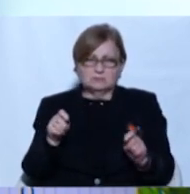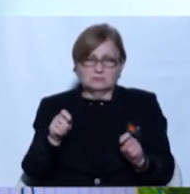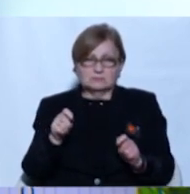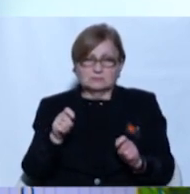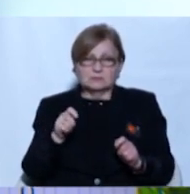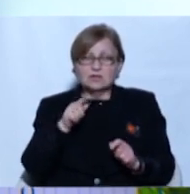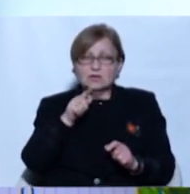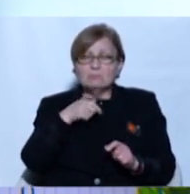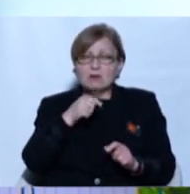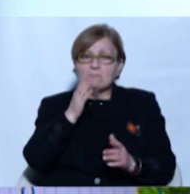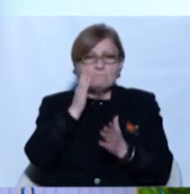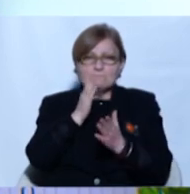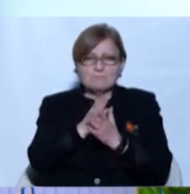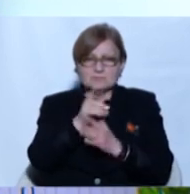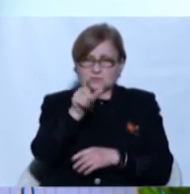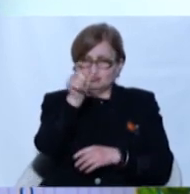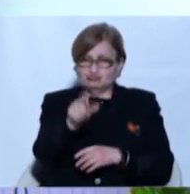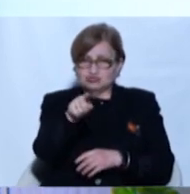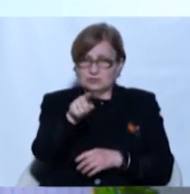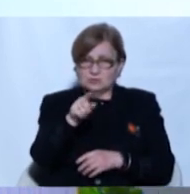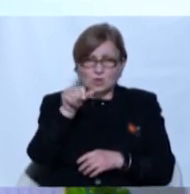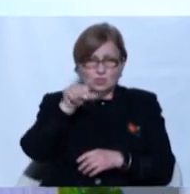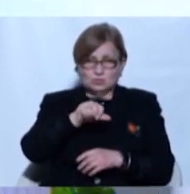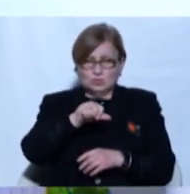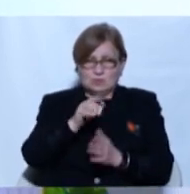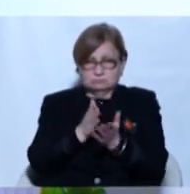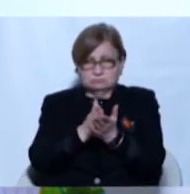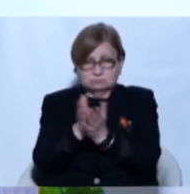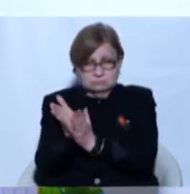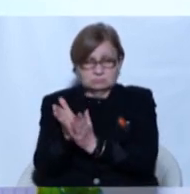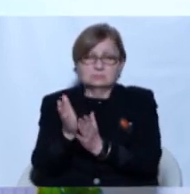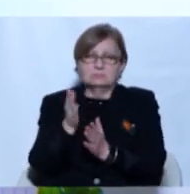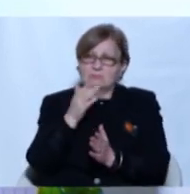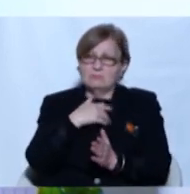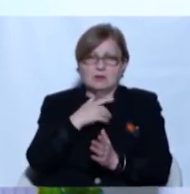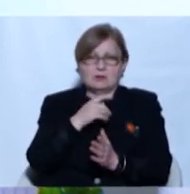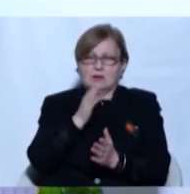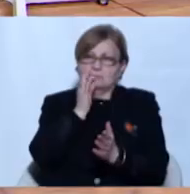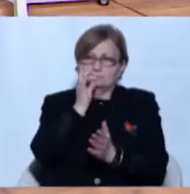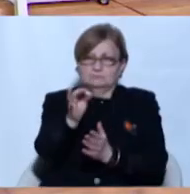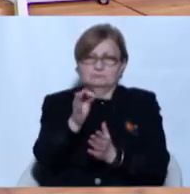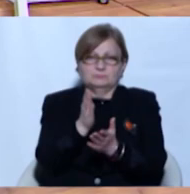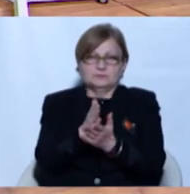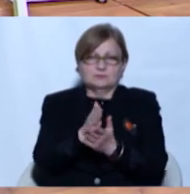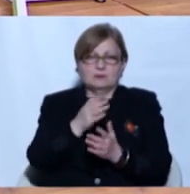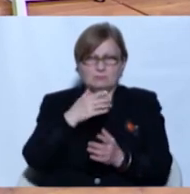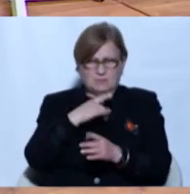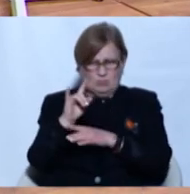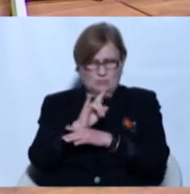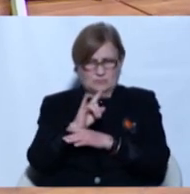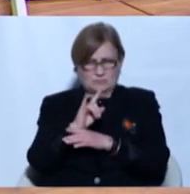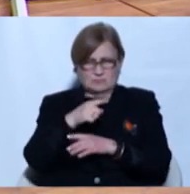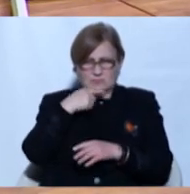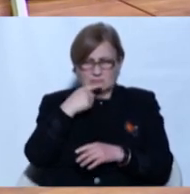გამხელ, როცა შენ გადაუხვევ სწორ გზას, როცა შენ გადაუხვევ ღვთის გზას, ღვთის გზას ანუ ჭეშმარიტებას. ტყუილი ვთქვა, ჩემი